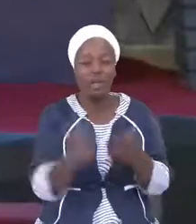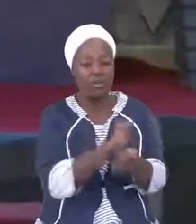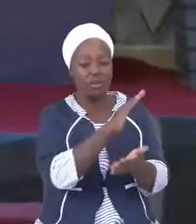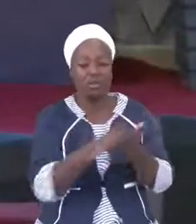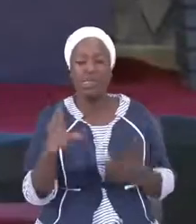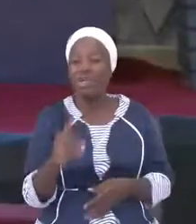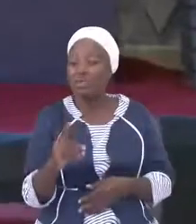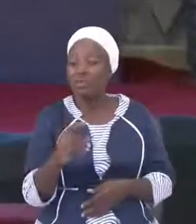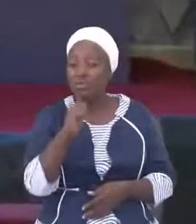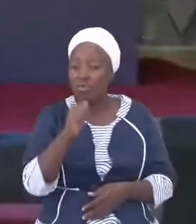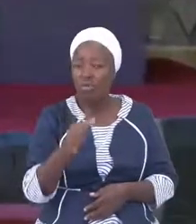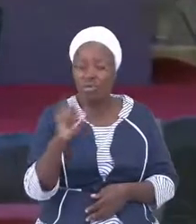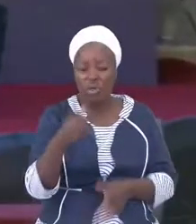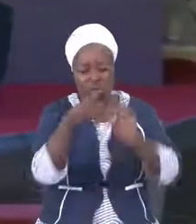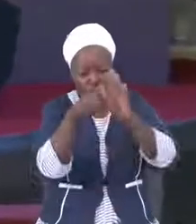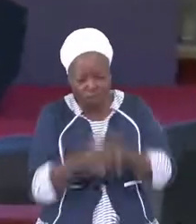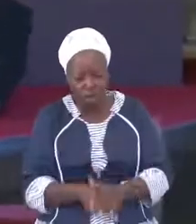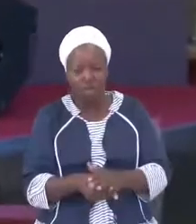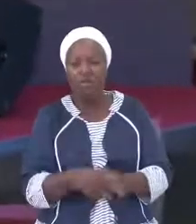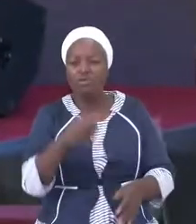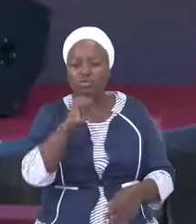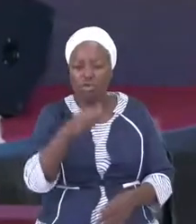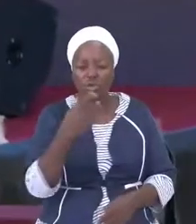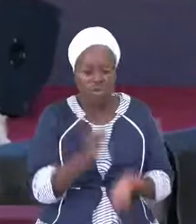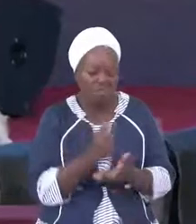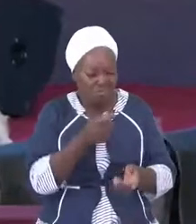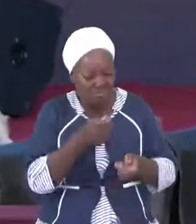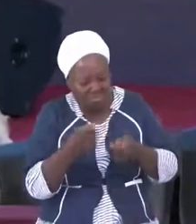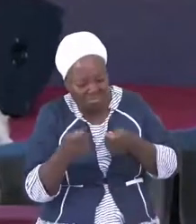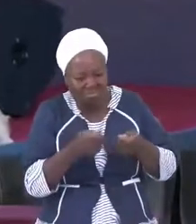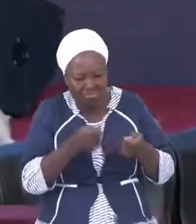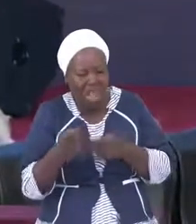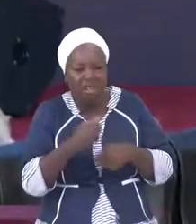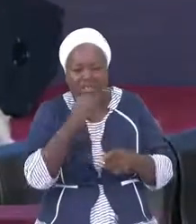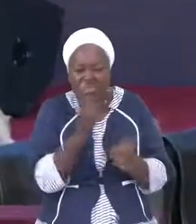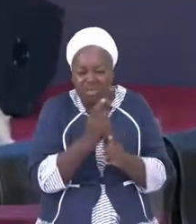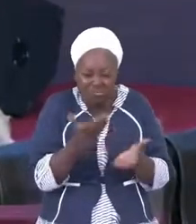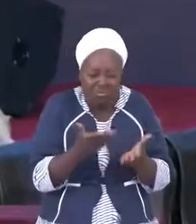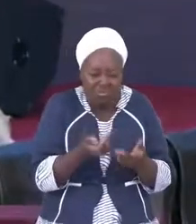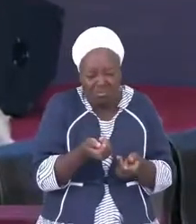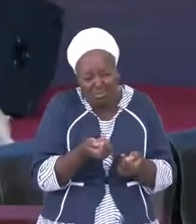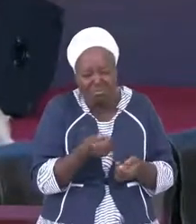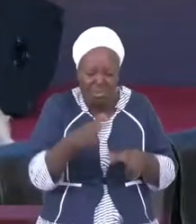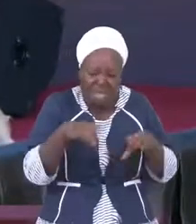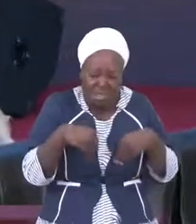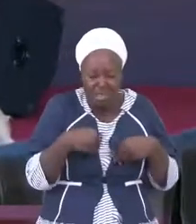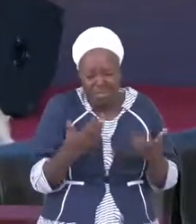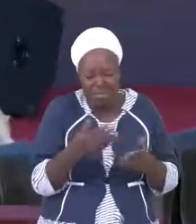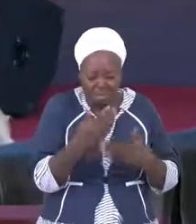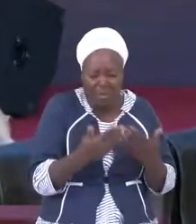du péché fût détruit, non seulement être assujetti, non seulement être